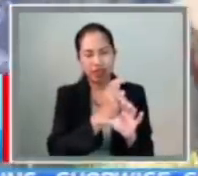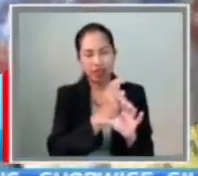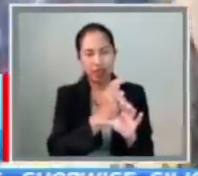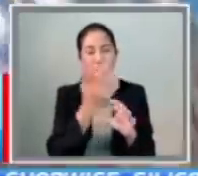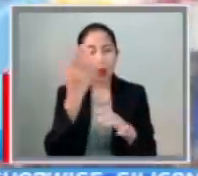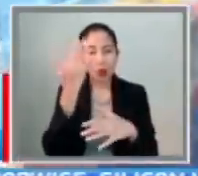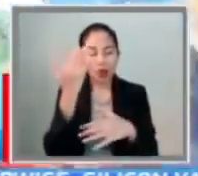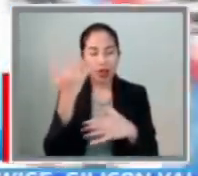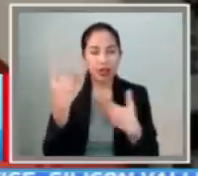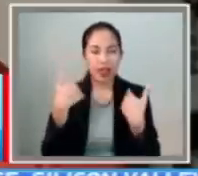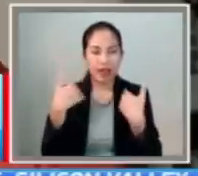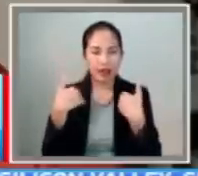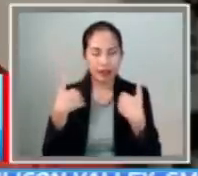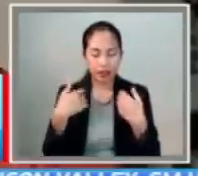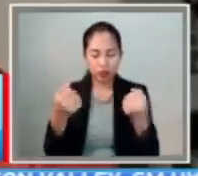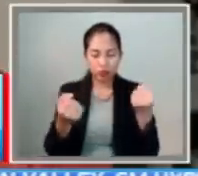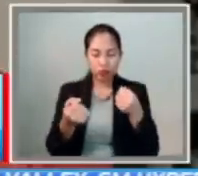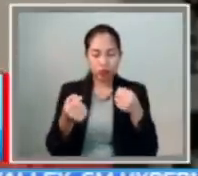yung pinaka-pin ng